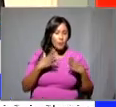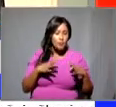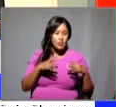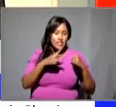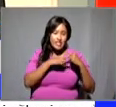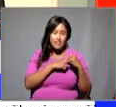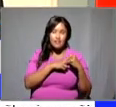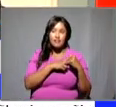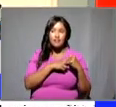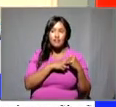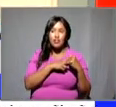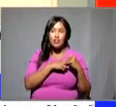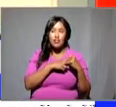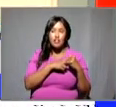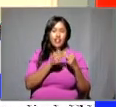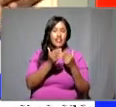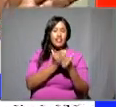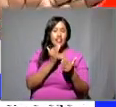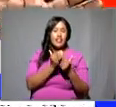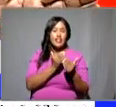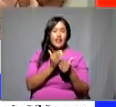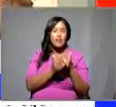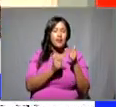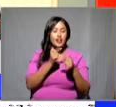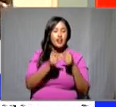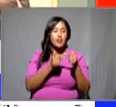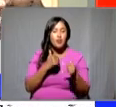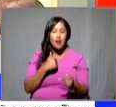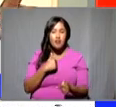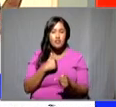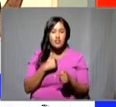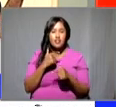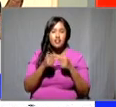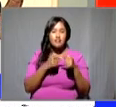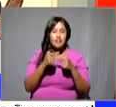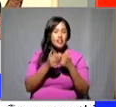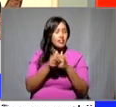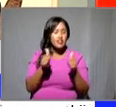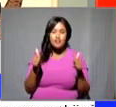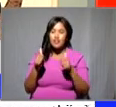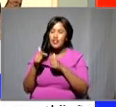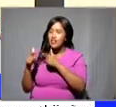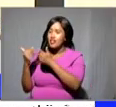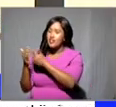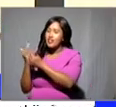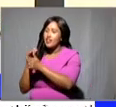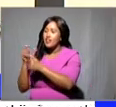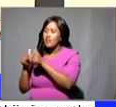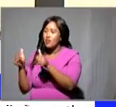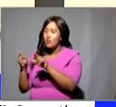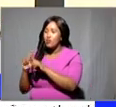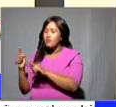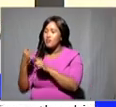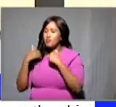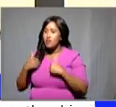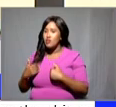mugwanja. Treatment yao kana haria mara ligitwo. Ni uroka wega ona ra wari wa mbere daina